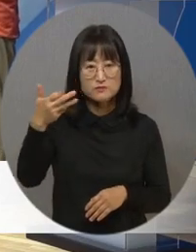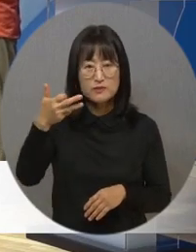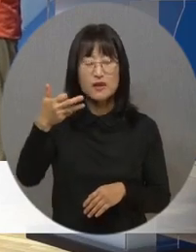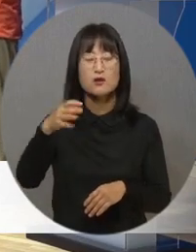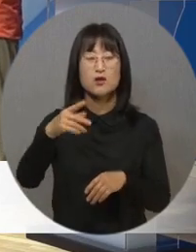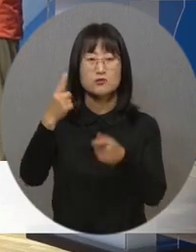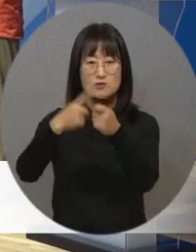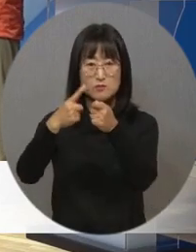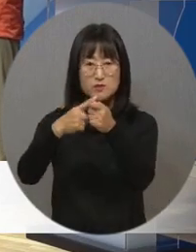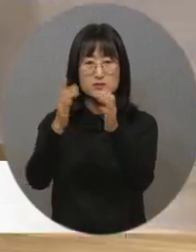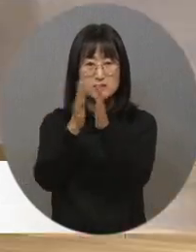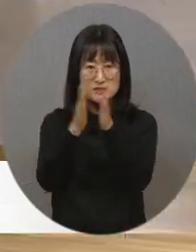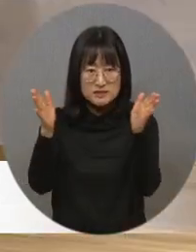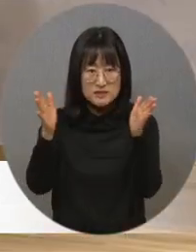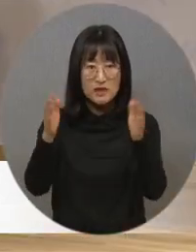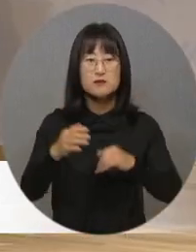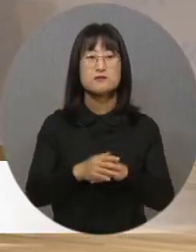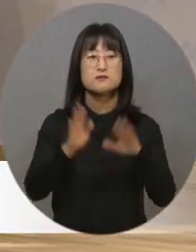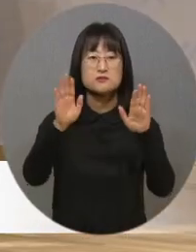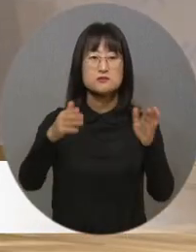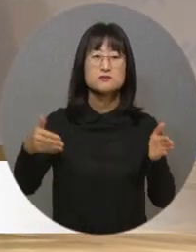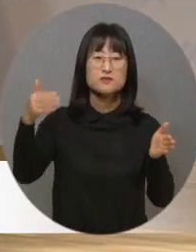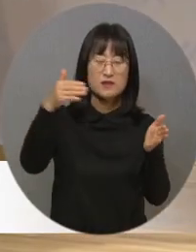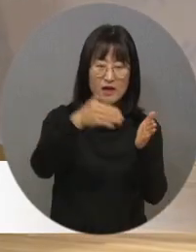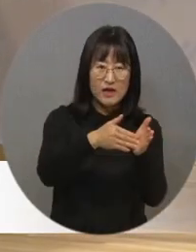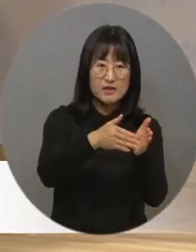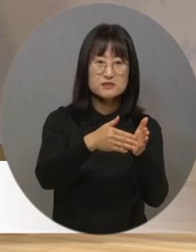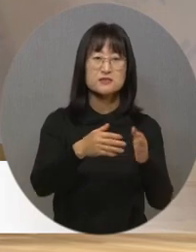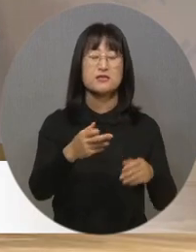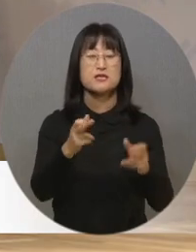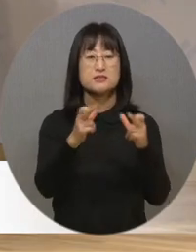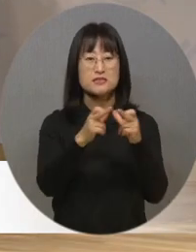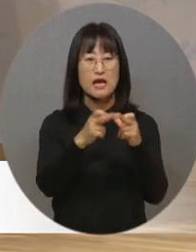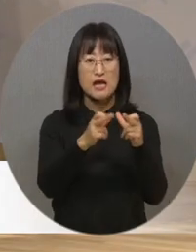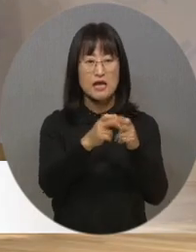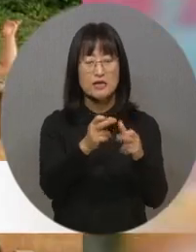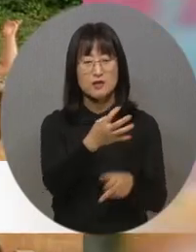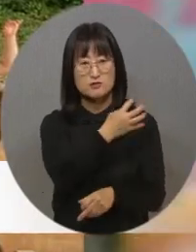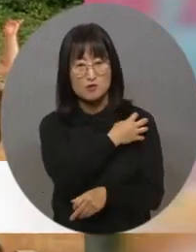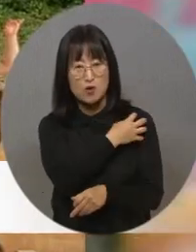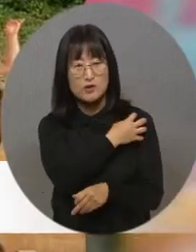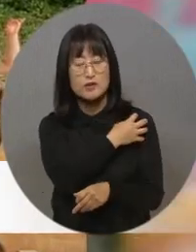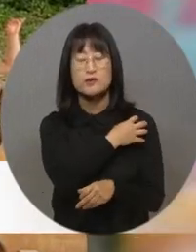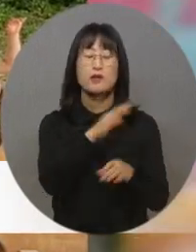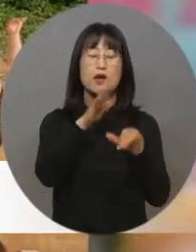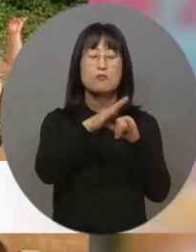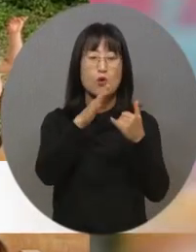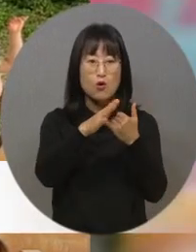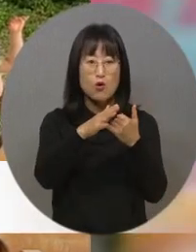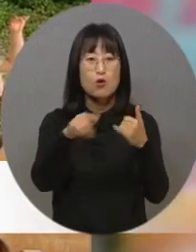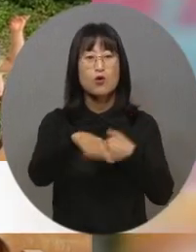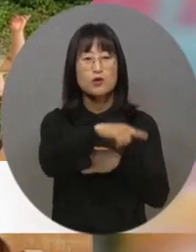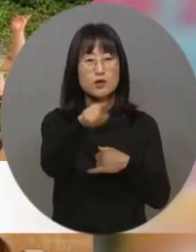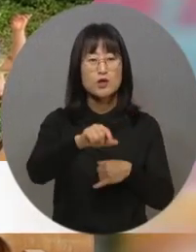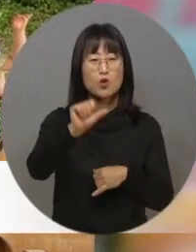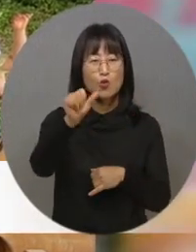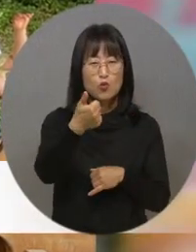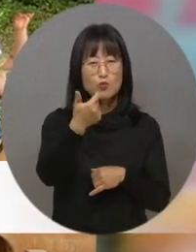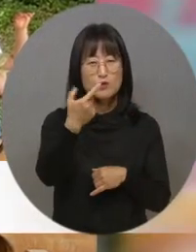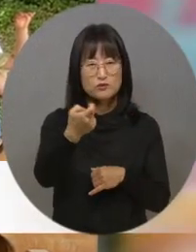시작으로 현재까지 장애전담 통합 어린이집네 개소의 재원 중인 장애아동 총 500 예순